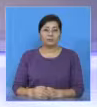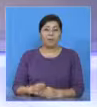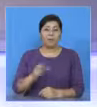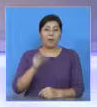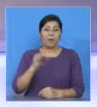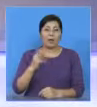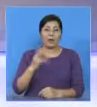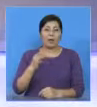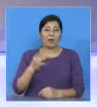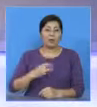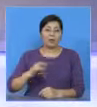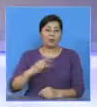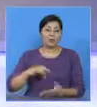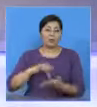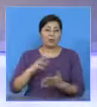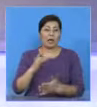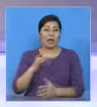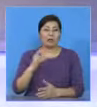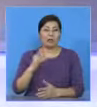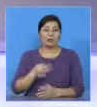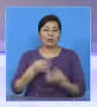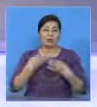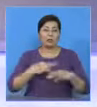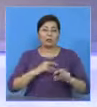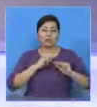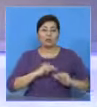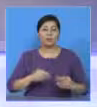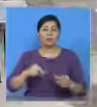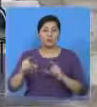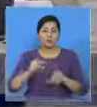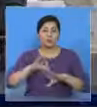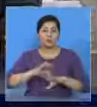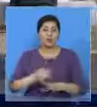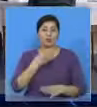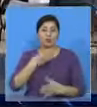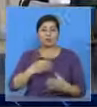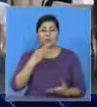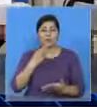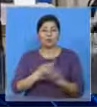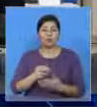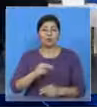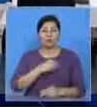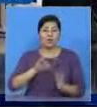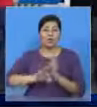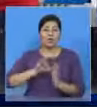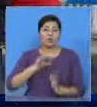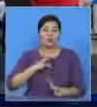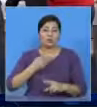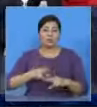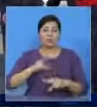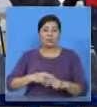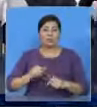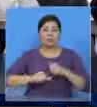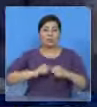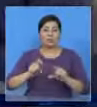Байғанин ауданының орталығы қарауыл келді де бос жұмыс орындар жәрмеңкесі өтті. Онда жылту маусымына жауапты жұмысшыларға іріктеу жүргізілді. Әсіресе